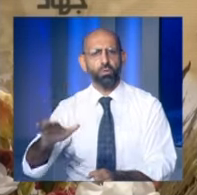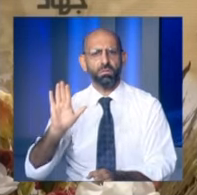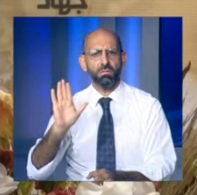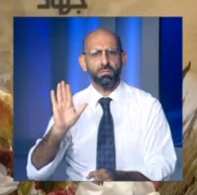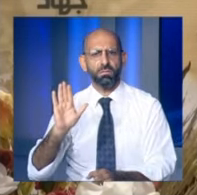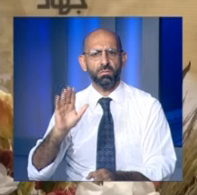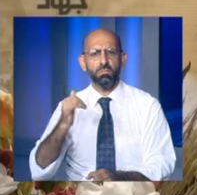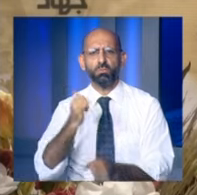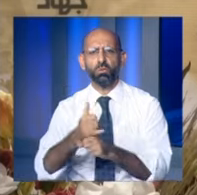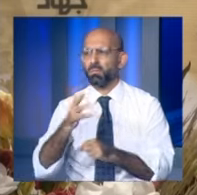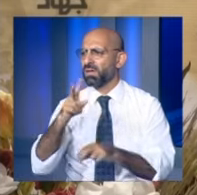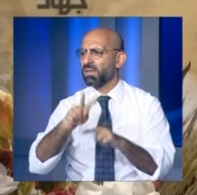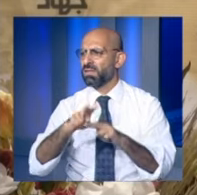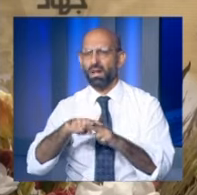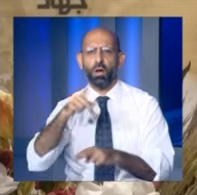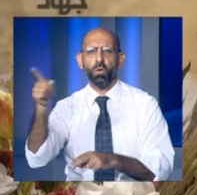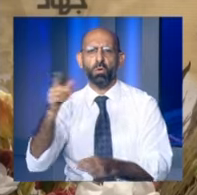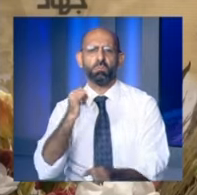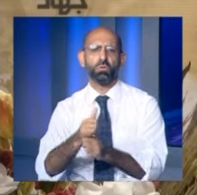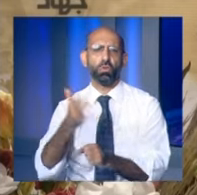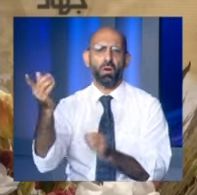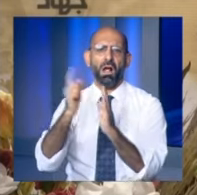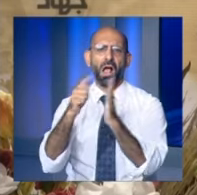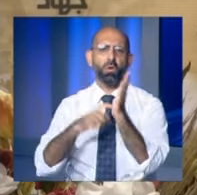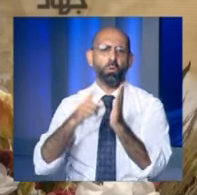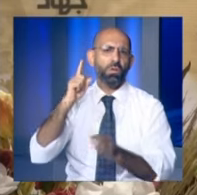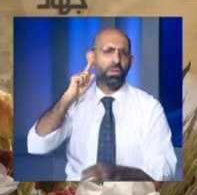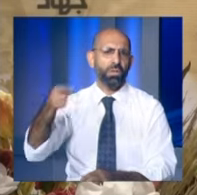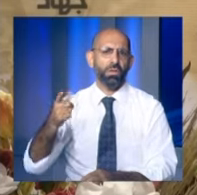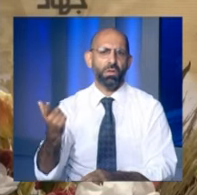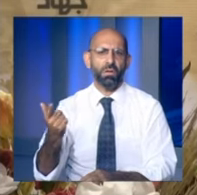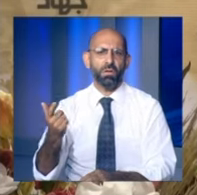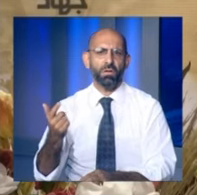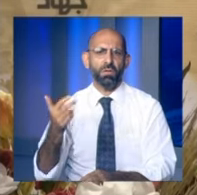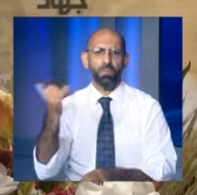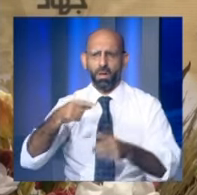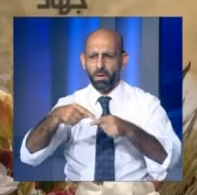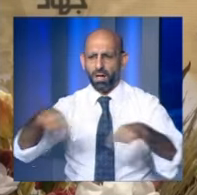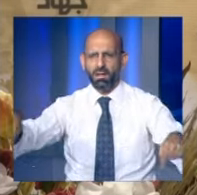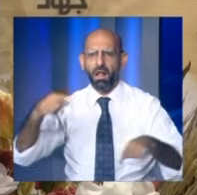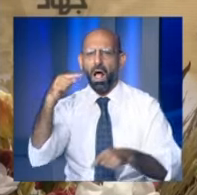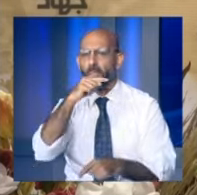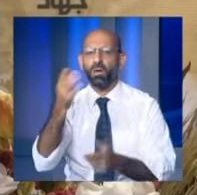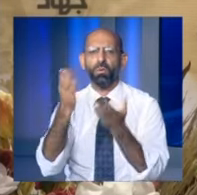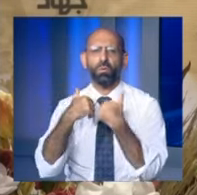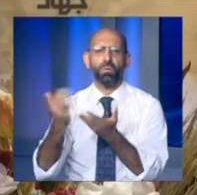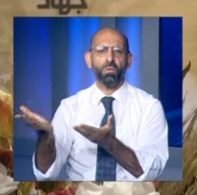ودفع المنطقة إلى هذا المستوى من التوتر إنما هو العدو الإسرائيلي الذي تجاوز